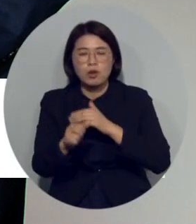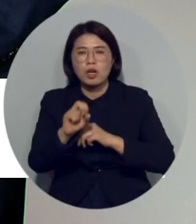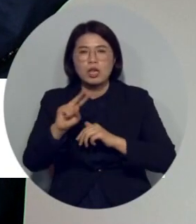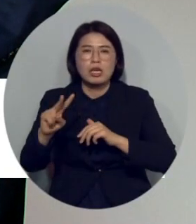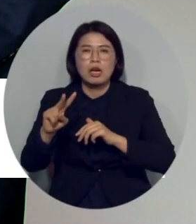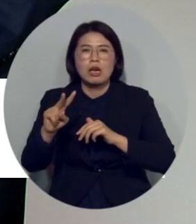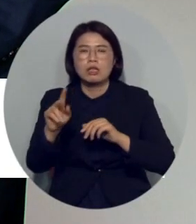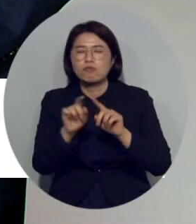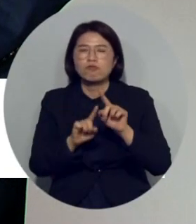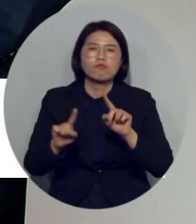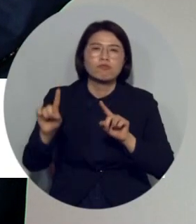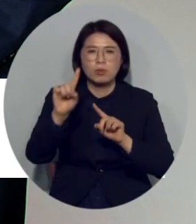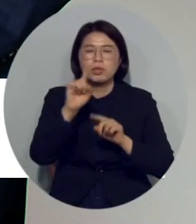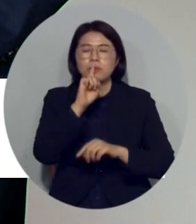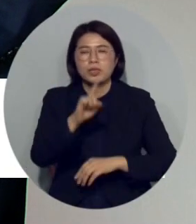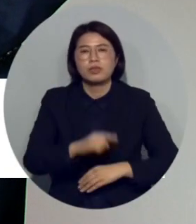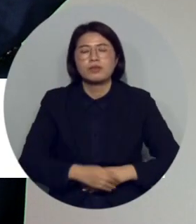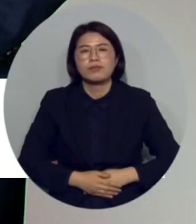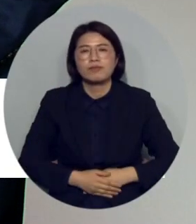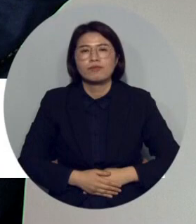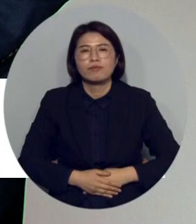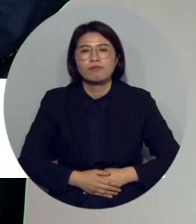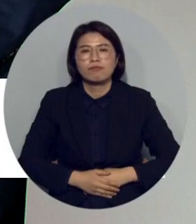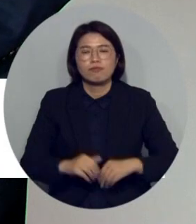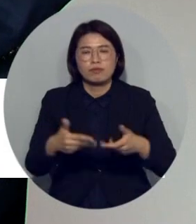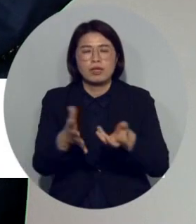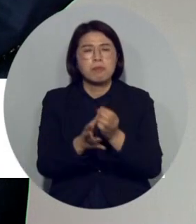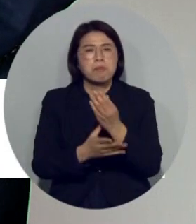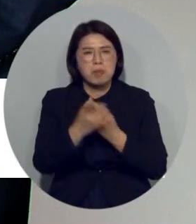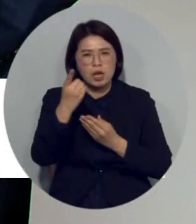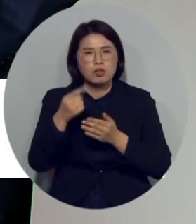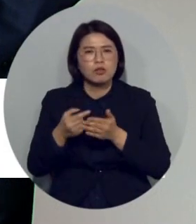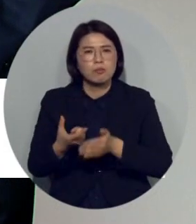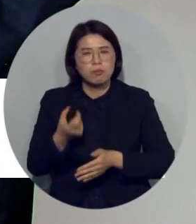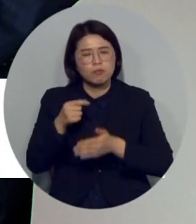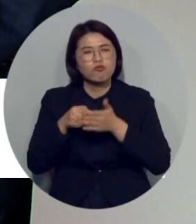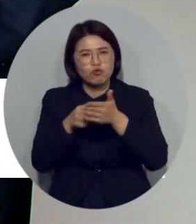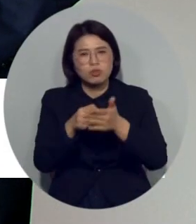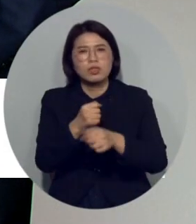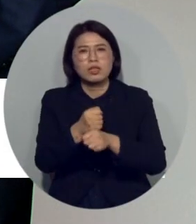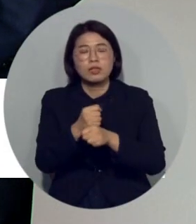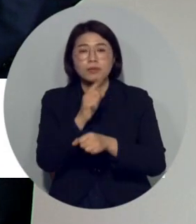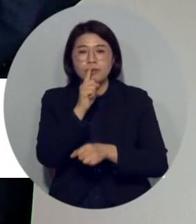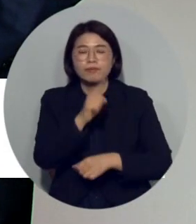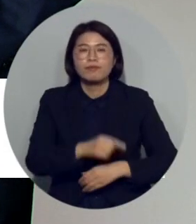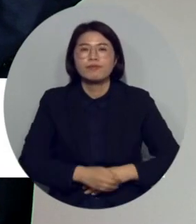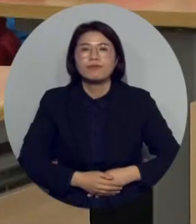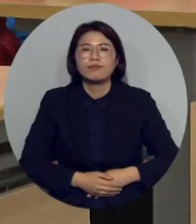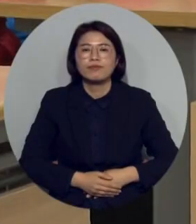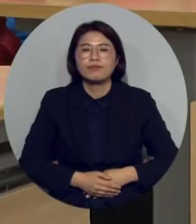우위에 섰다고 강조했습니다. 합당 절차도 곧 추진됩니다. 김철우 기자입니다.